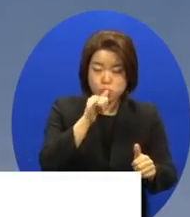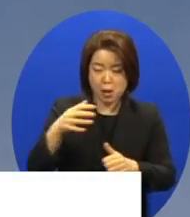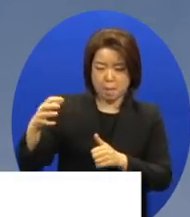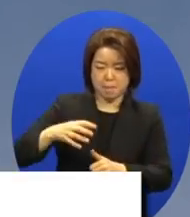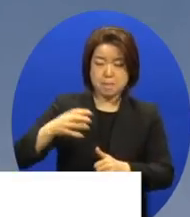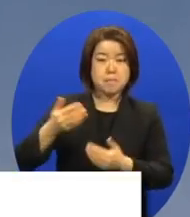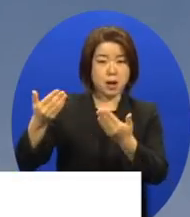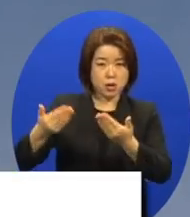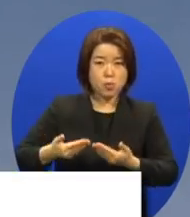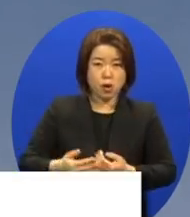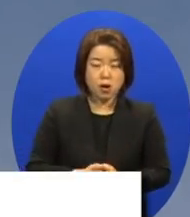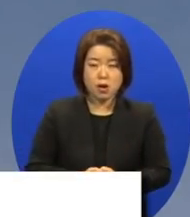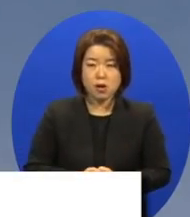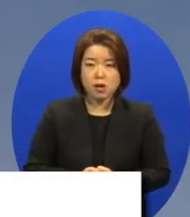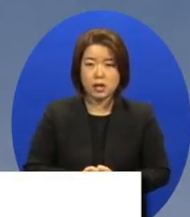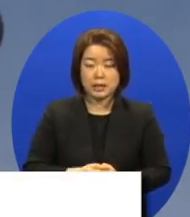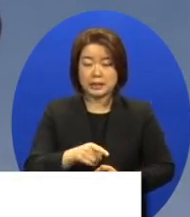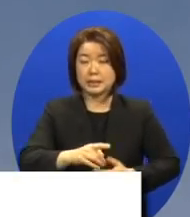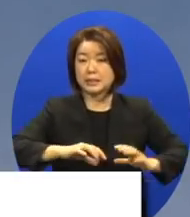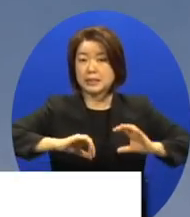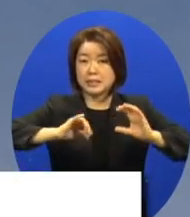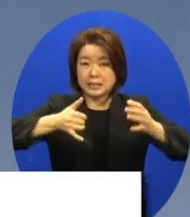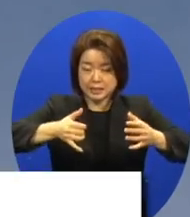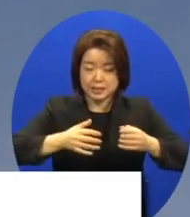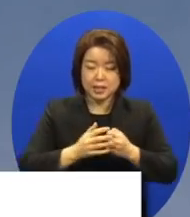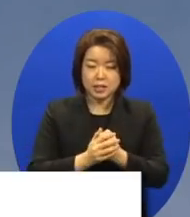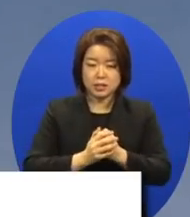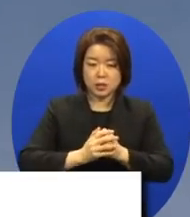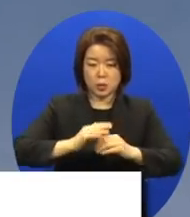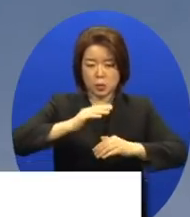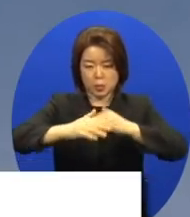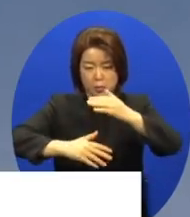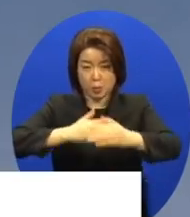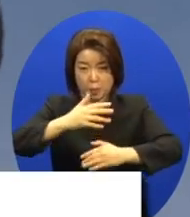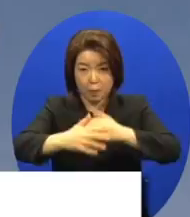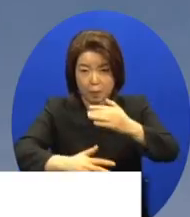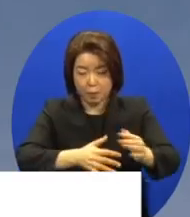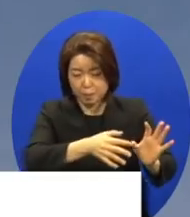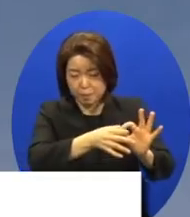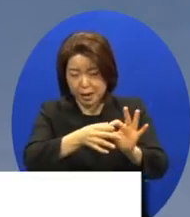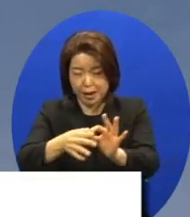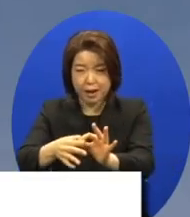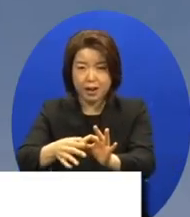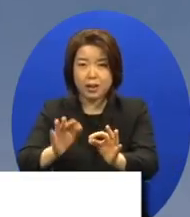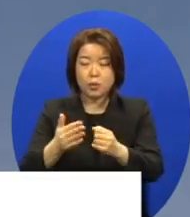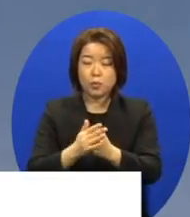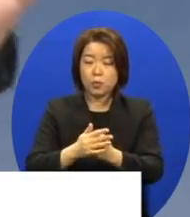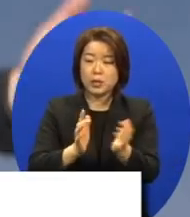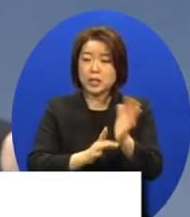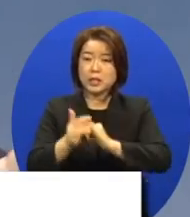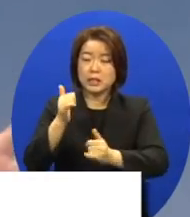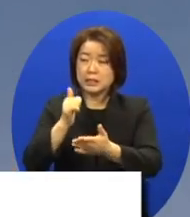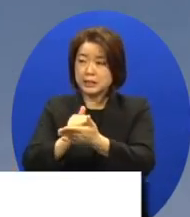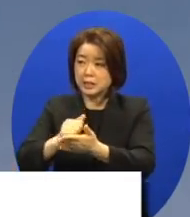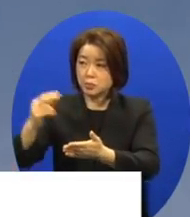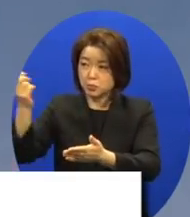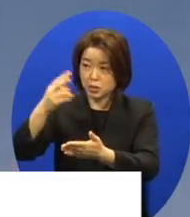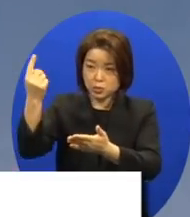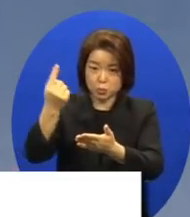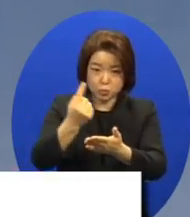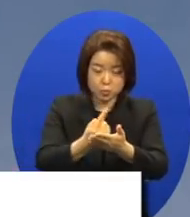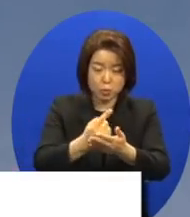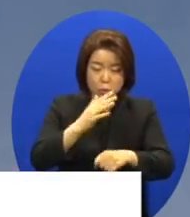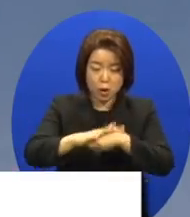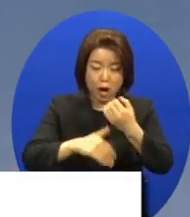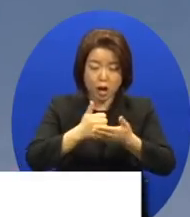세상은 결국은 두루마리 처럼 다 말려 버리고 예수님의 재림이 오셔서 하나님의 나라가 이루어 진다는